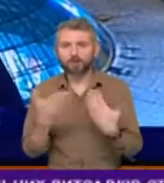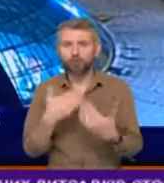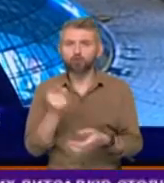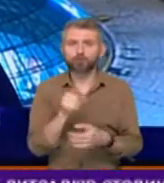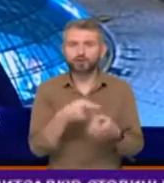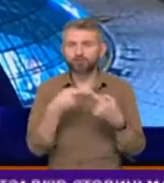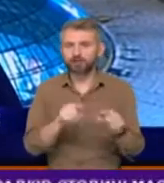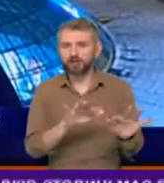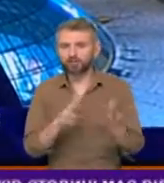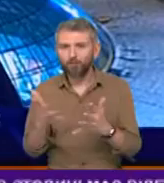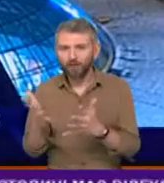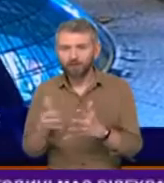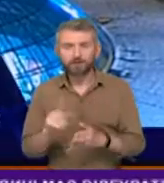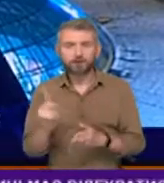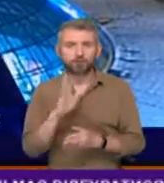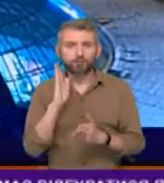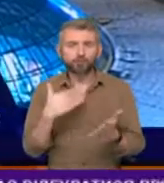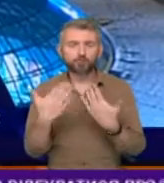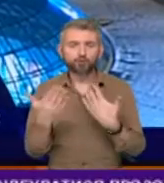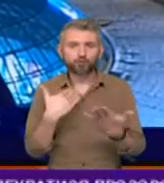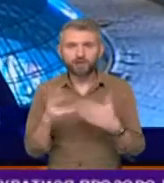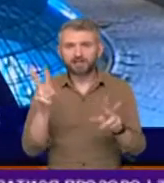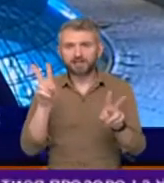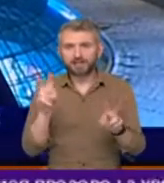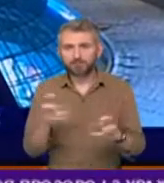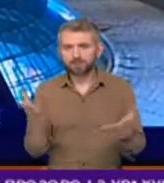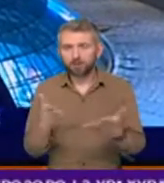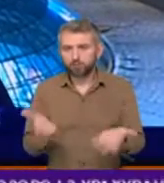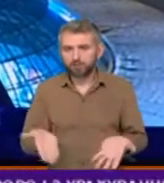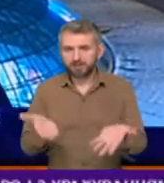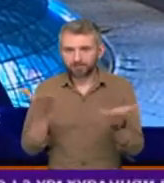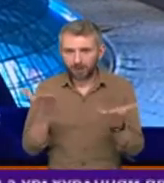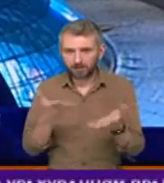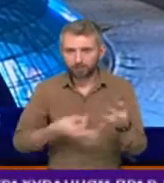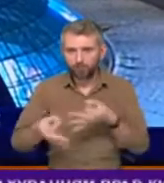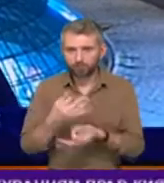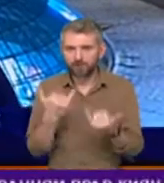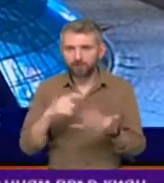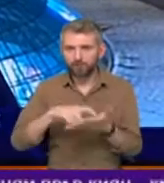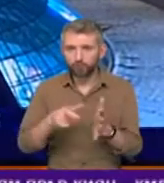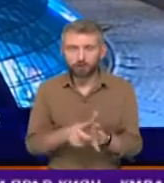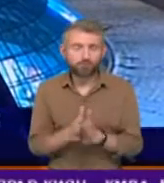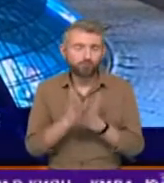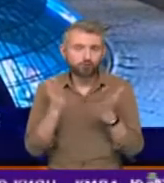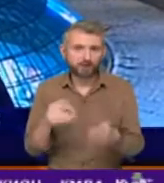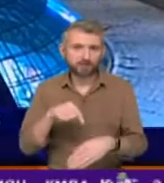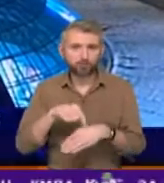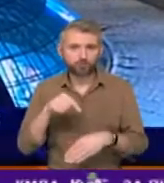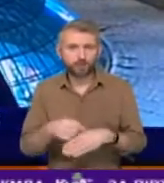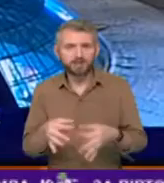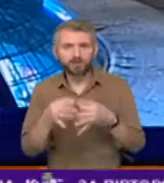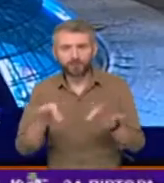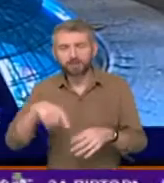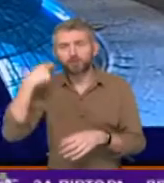чи інших моментів, що будуть стосуватися теми, яку підніматимемо нині у студію. Будь ласка, почувайтеся вільно,